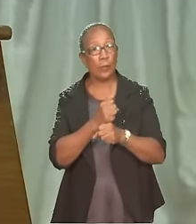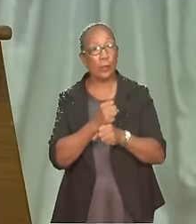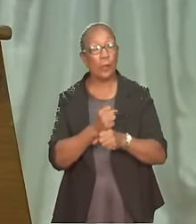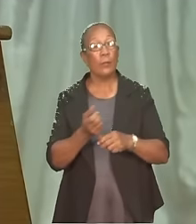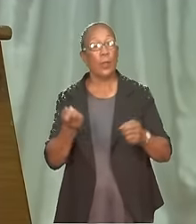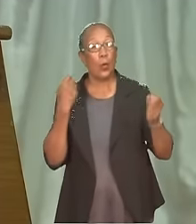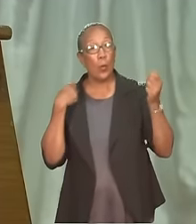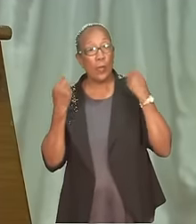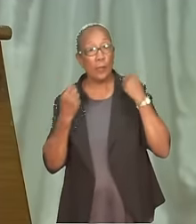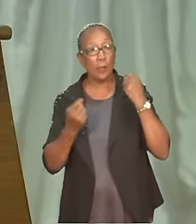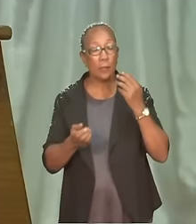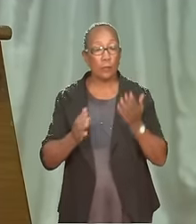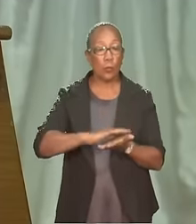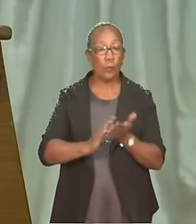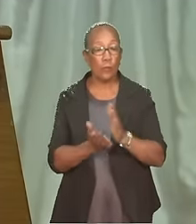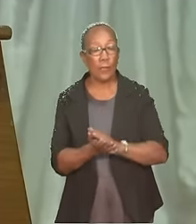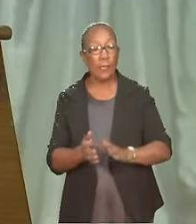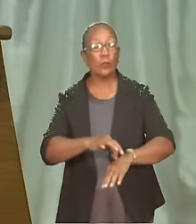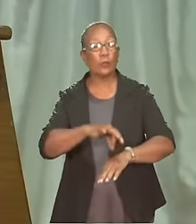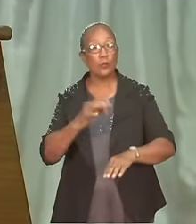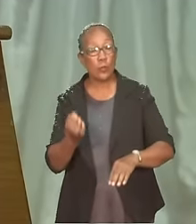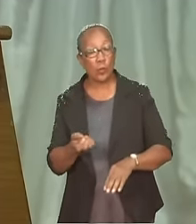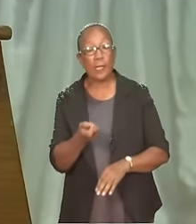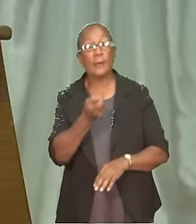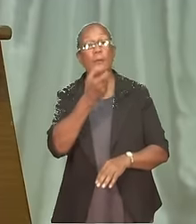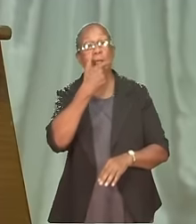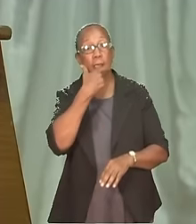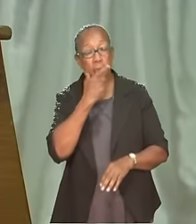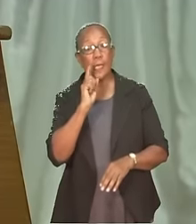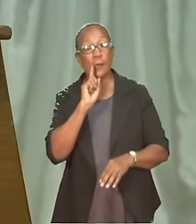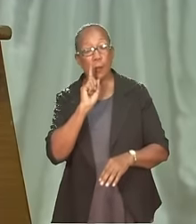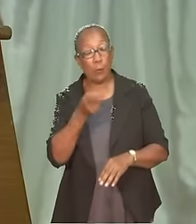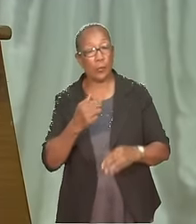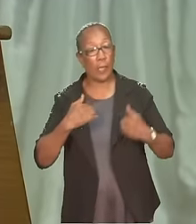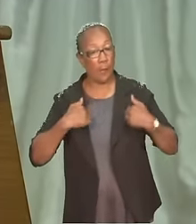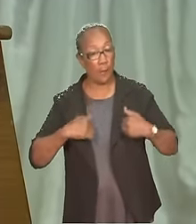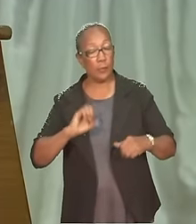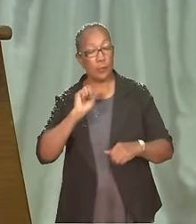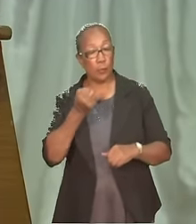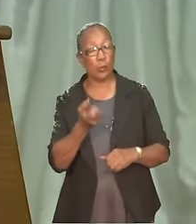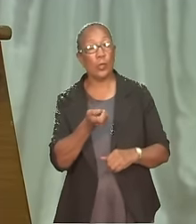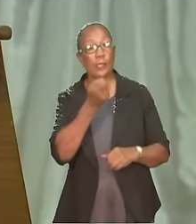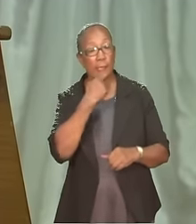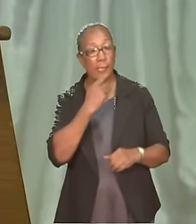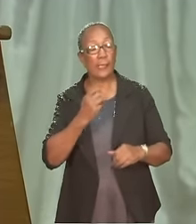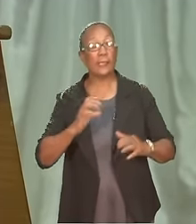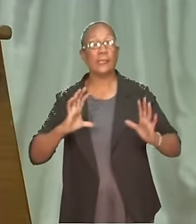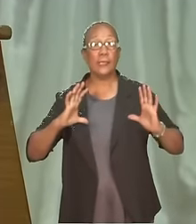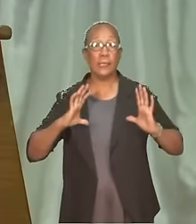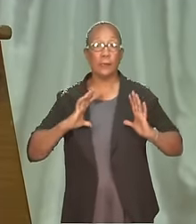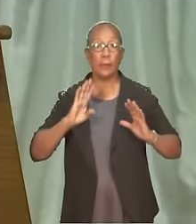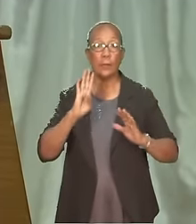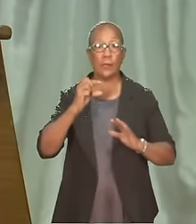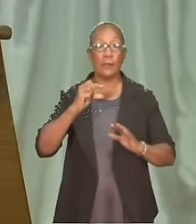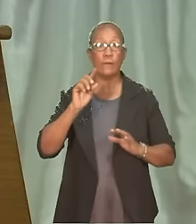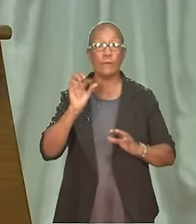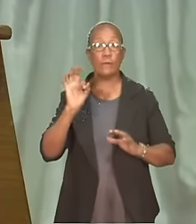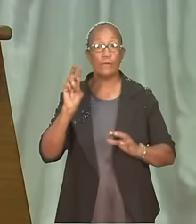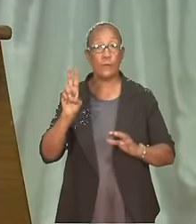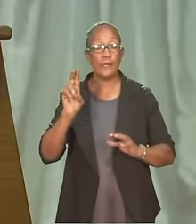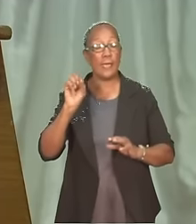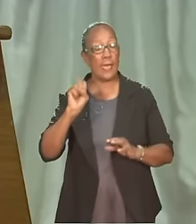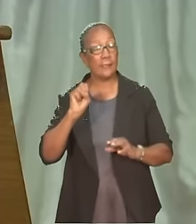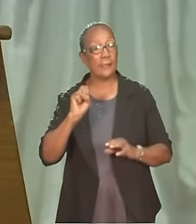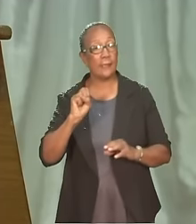overleg. Gezondheid, medicijnen moeten beschikbaar zijn. Ik heb net bericht gehad van directeur BGVS dat